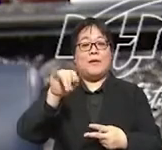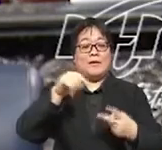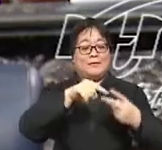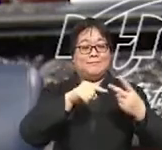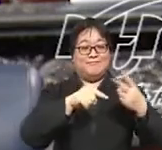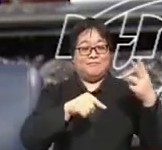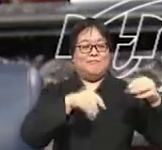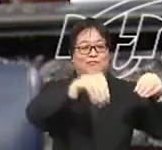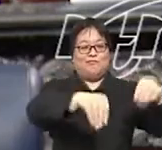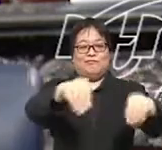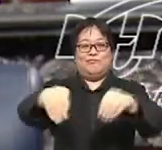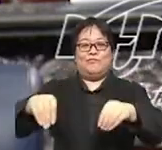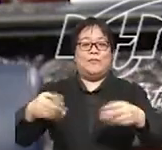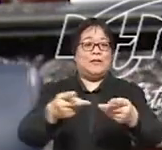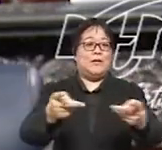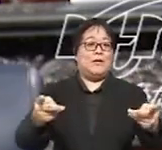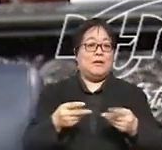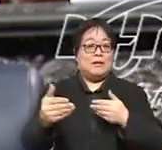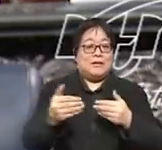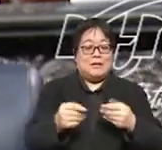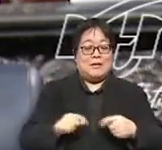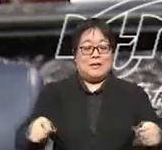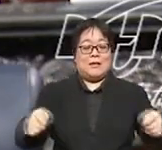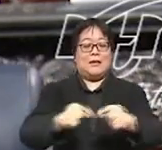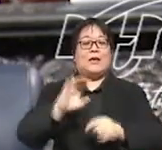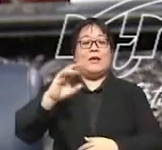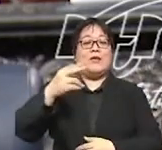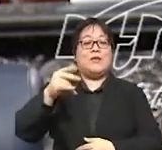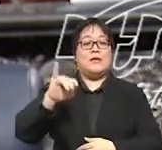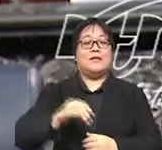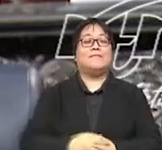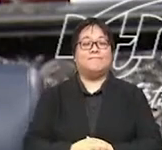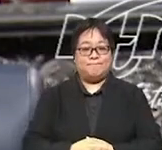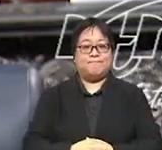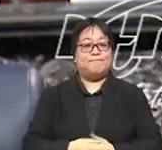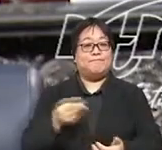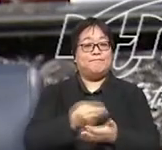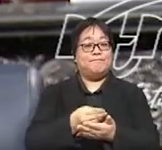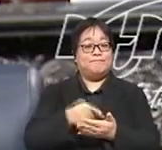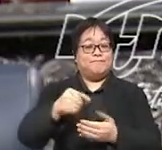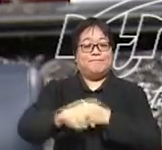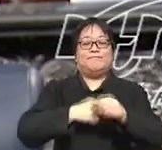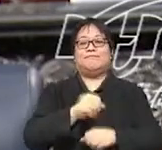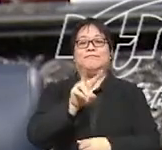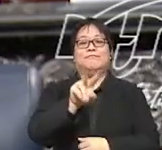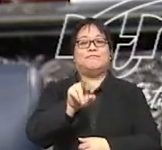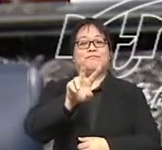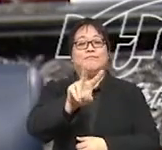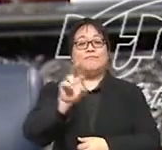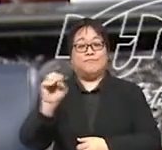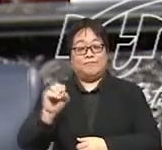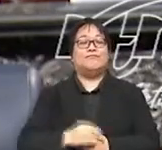ditanam di kawasan Tasik chini ini ini telah dilakukan dengan protokol pada tahun 2020 saja